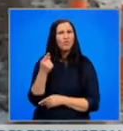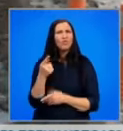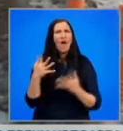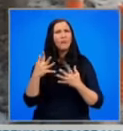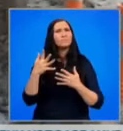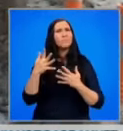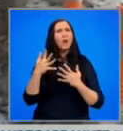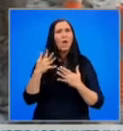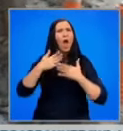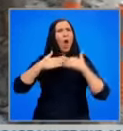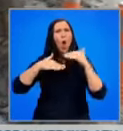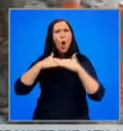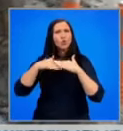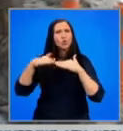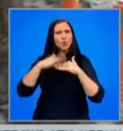конструкторска или